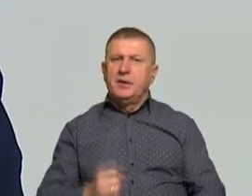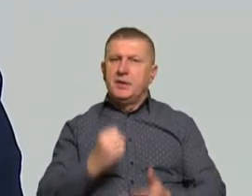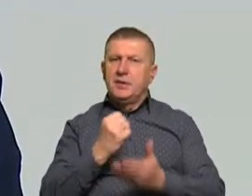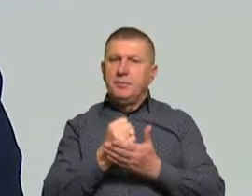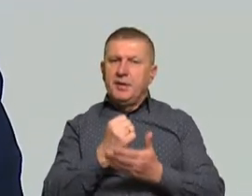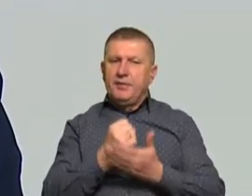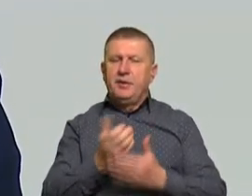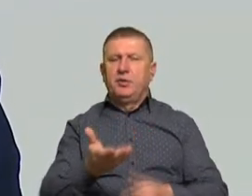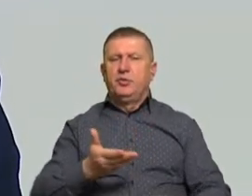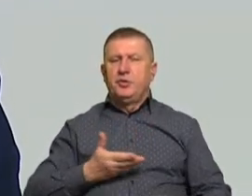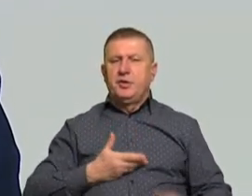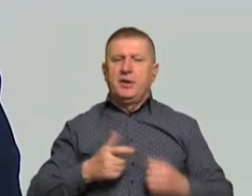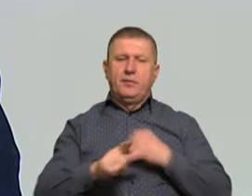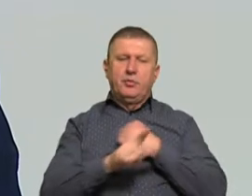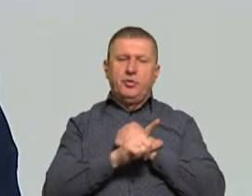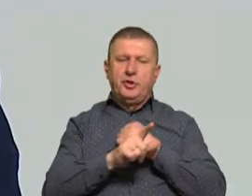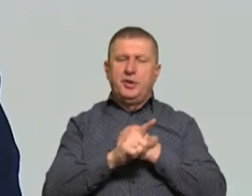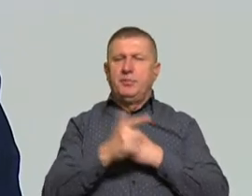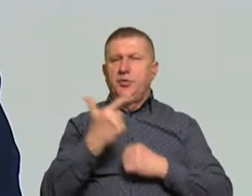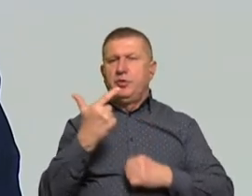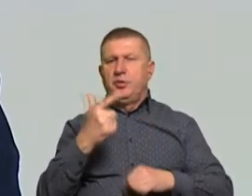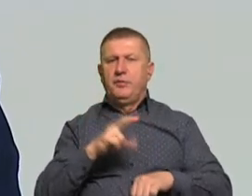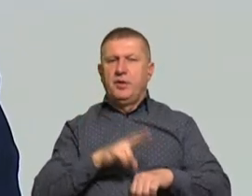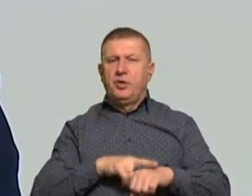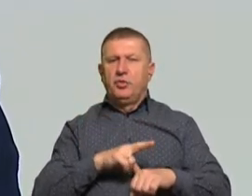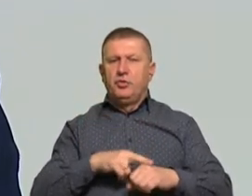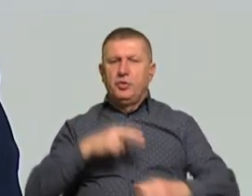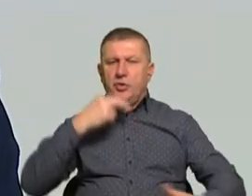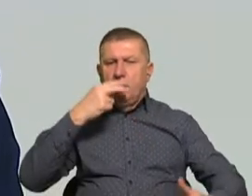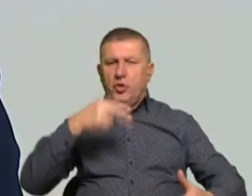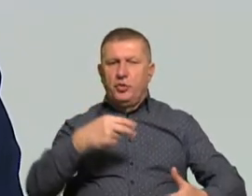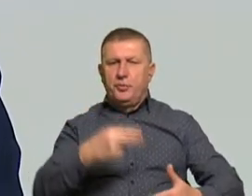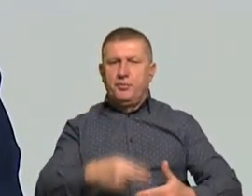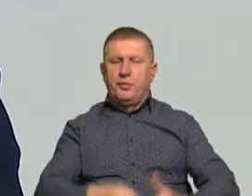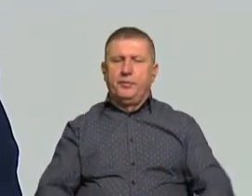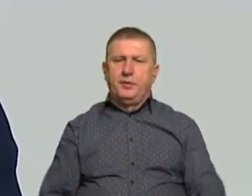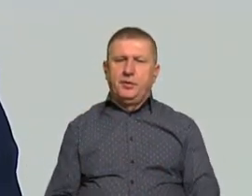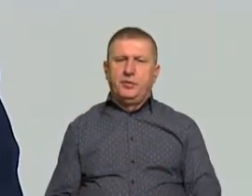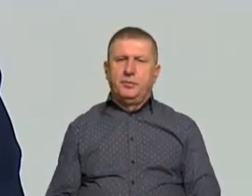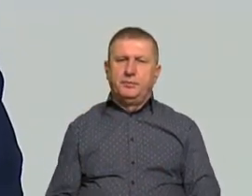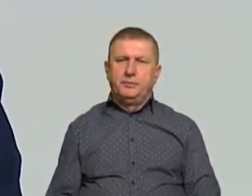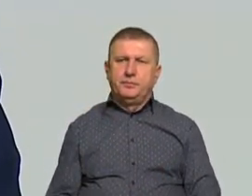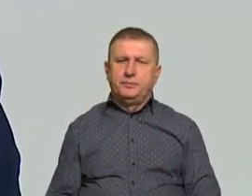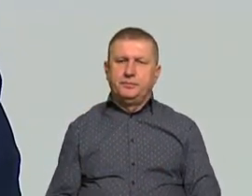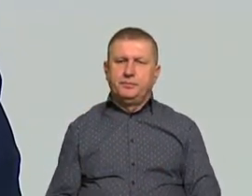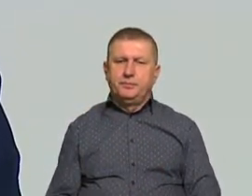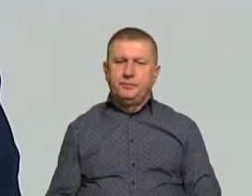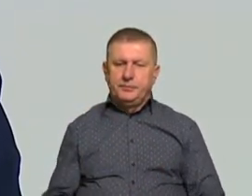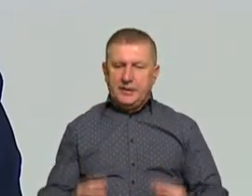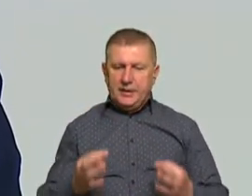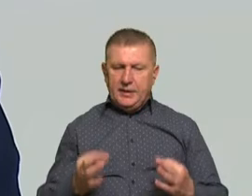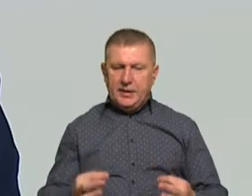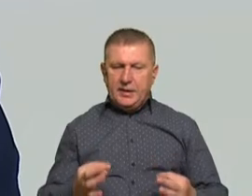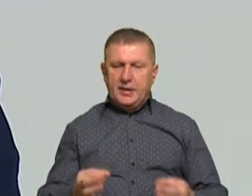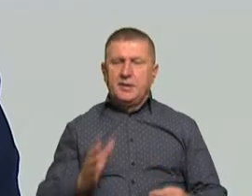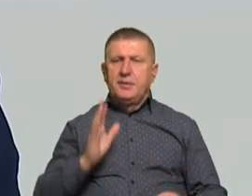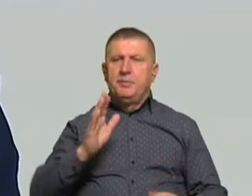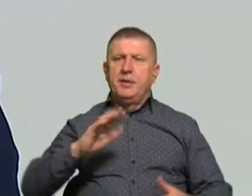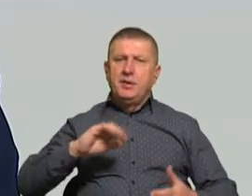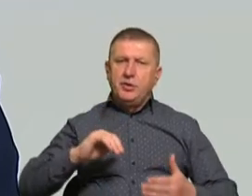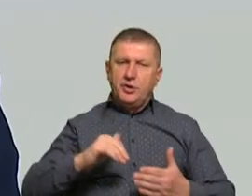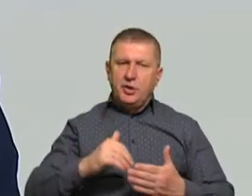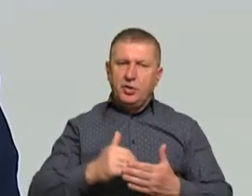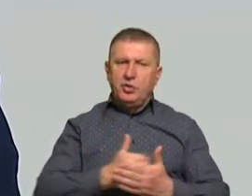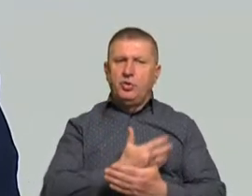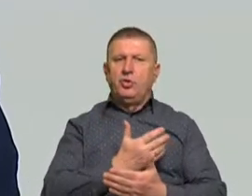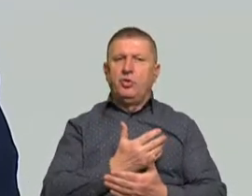i dostawał w 72 godziny odpowiedź. Pod 2000 tych pytań przyszło. W tej chwili będzie nowy portal, jeżeli będzie